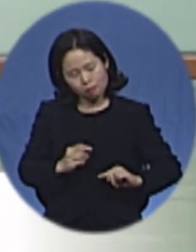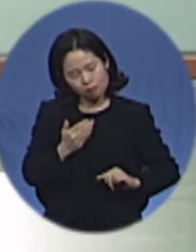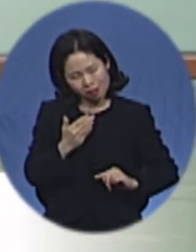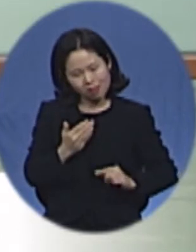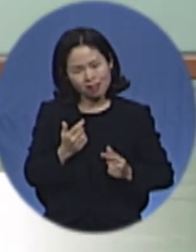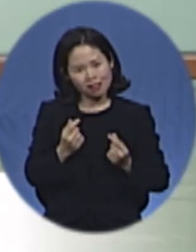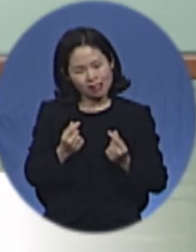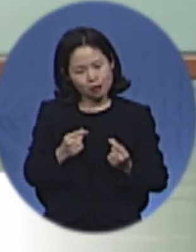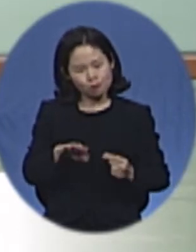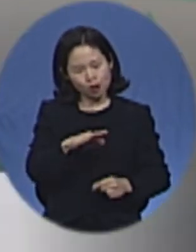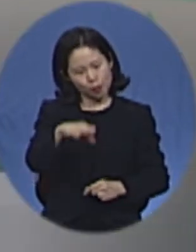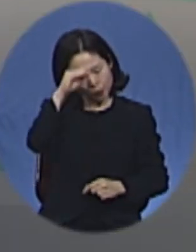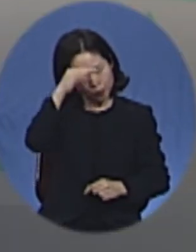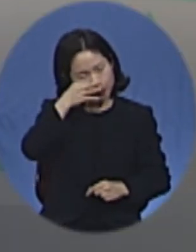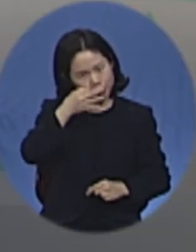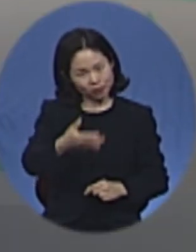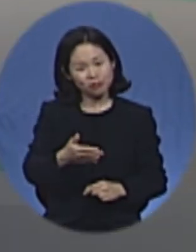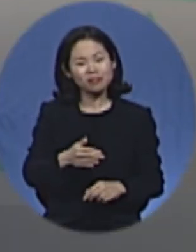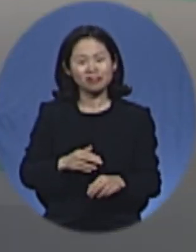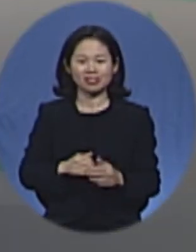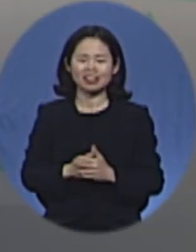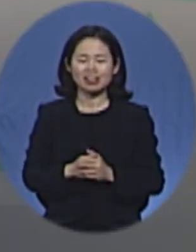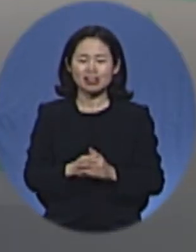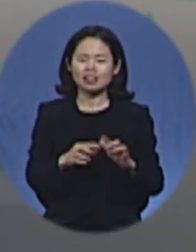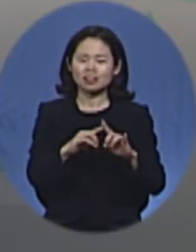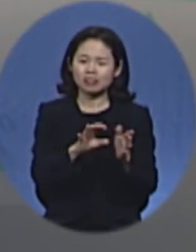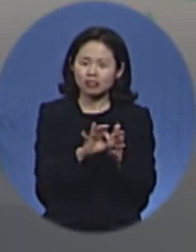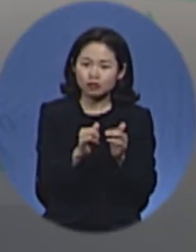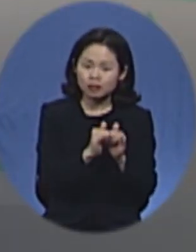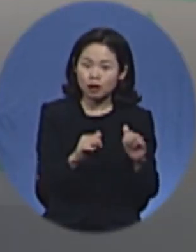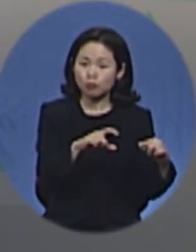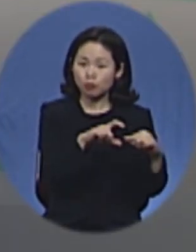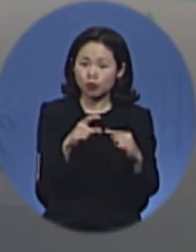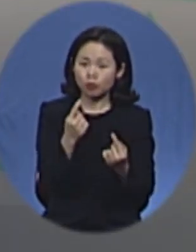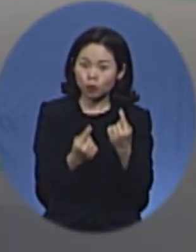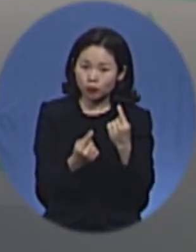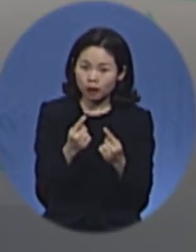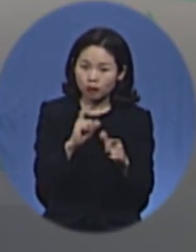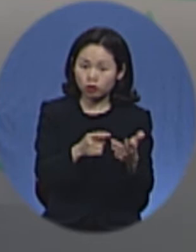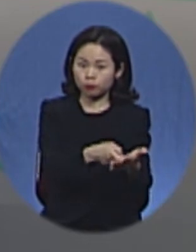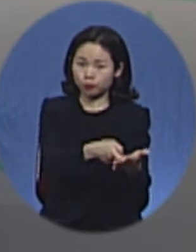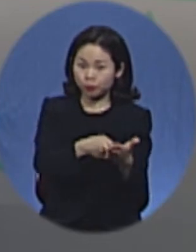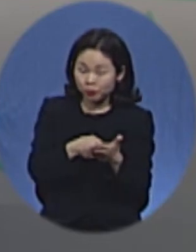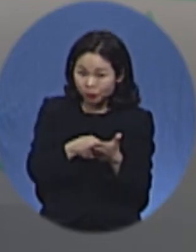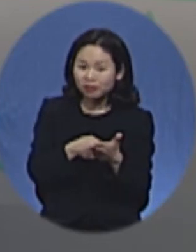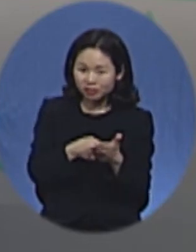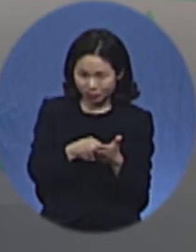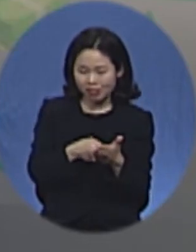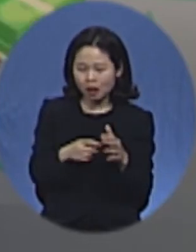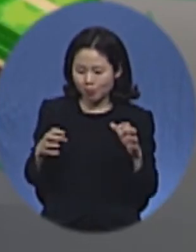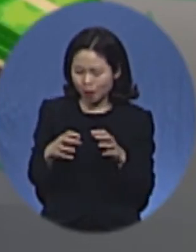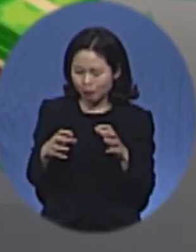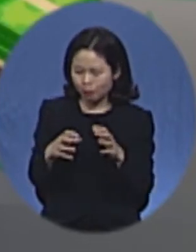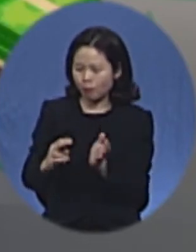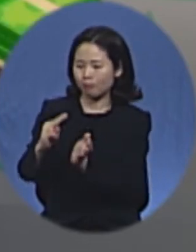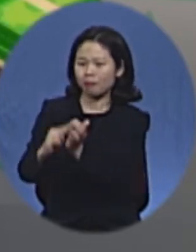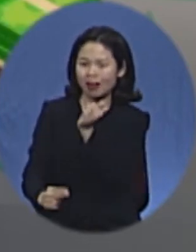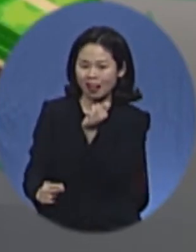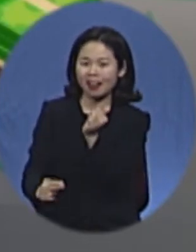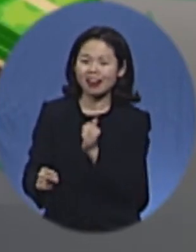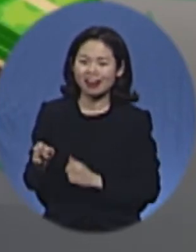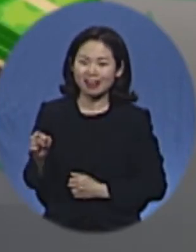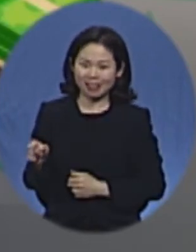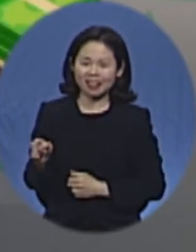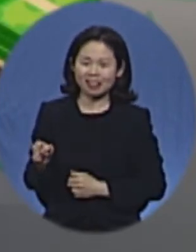것으로 저희들이 먼저 술손수범. 전기 사용자가 평균 사용량보다 적게 전기를 쓰고 그만큼 판매하는